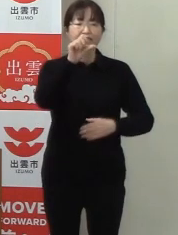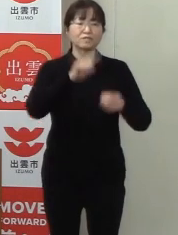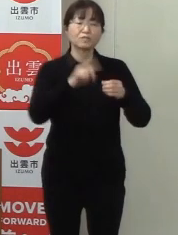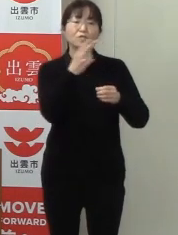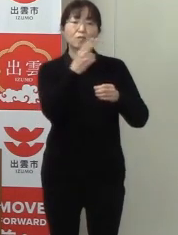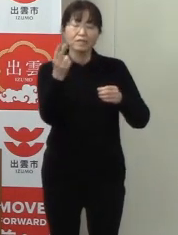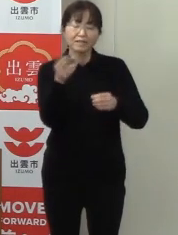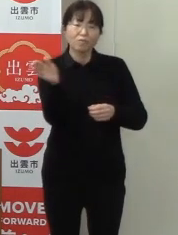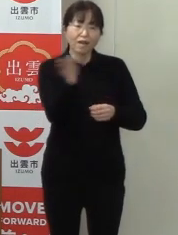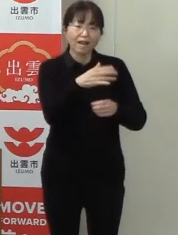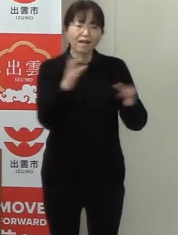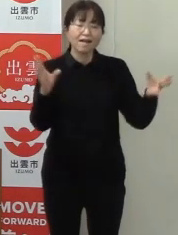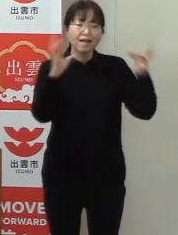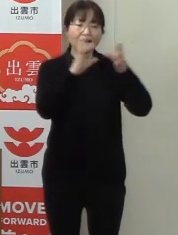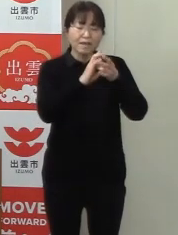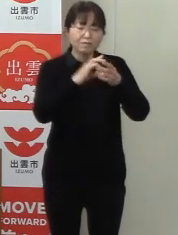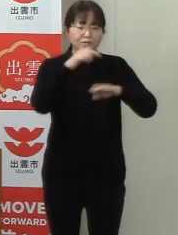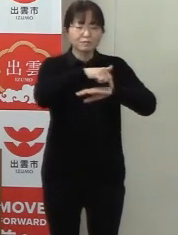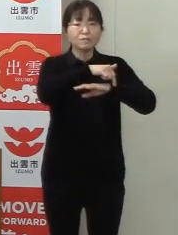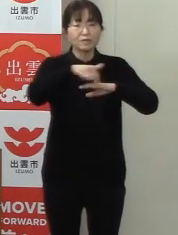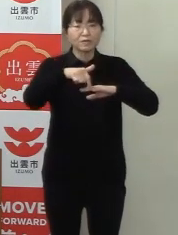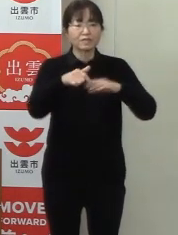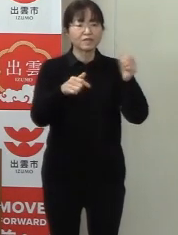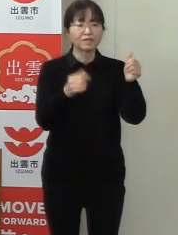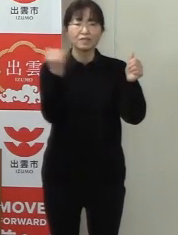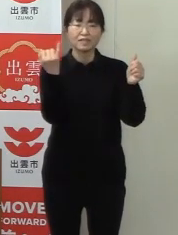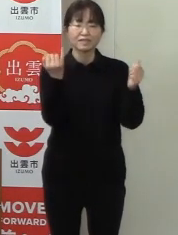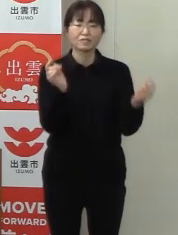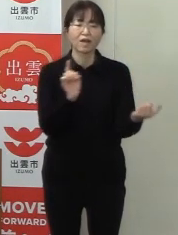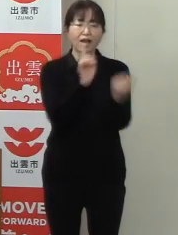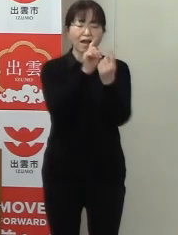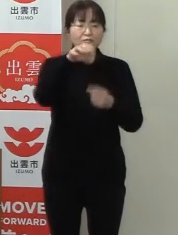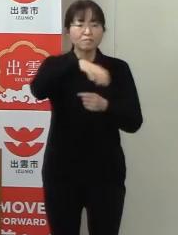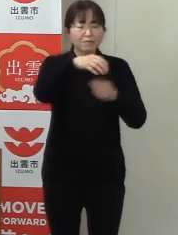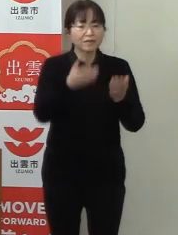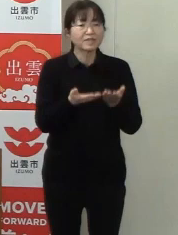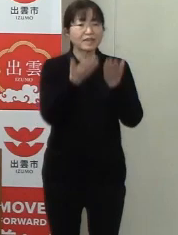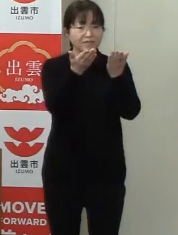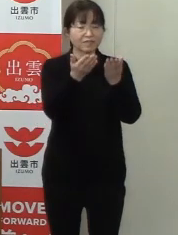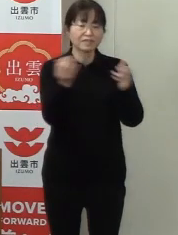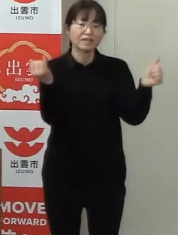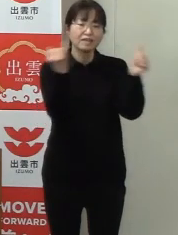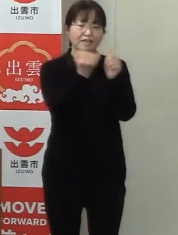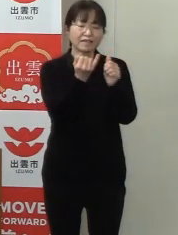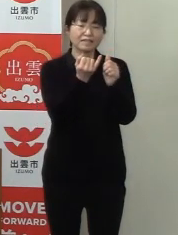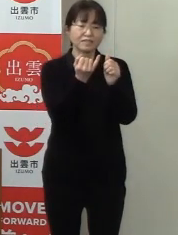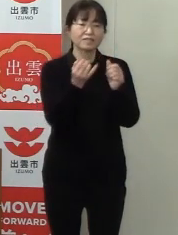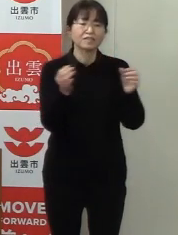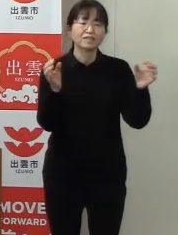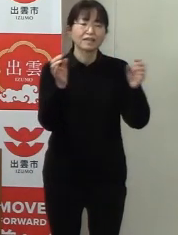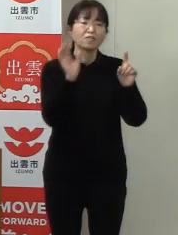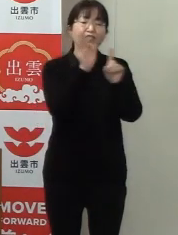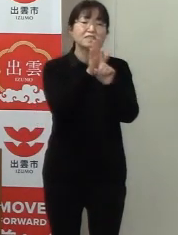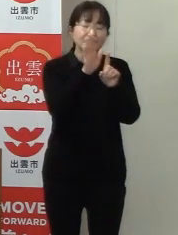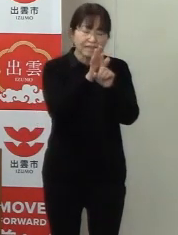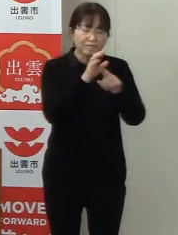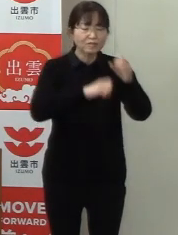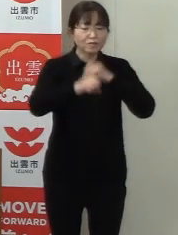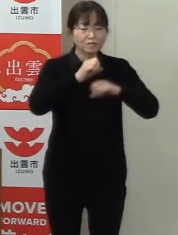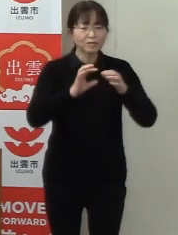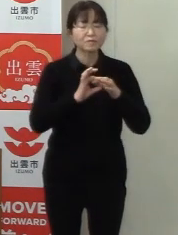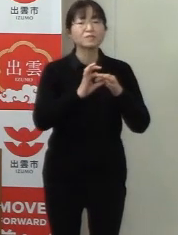から縁結びプロジェクトとして男女の出会いの場創出結婚支援に取り組んでいるところでありますが、今年はですねこの企